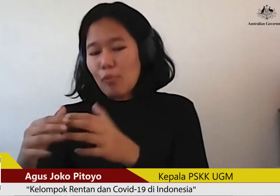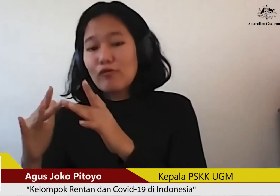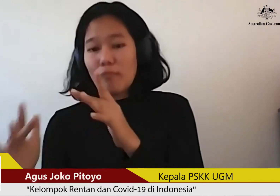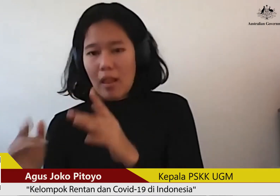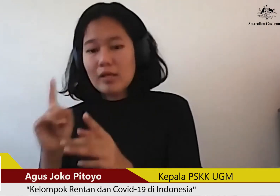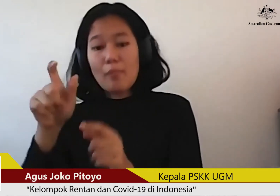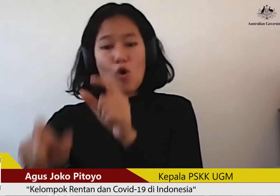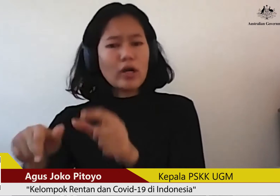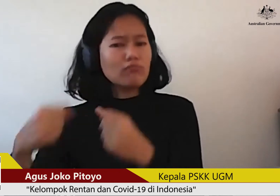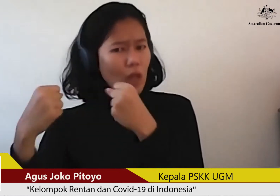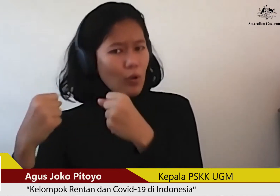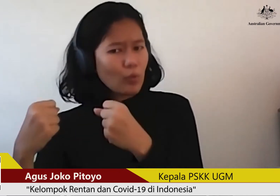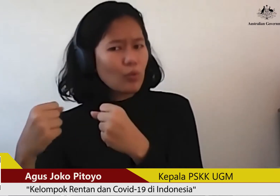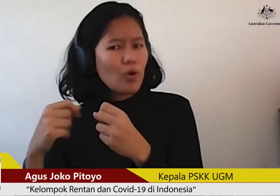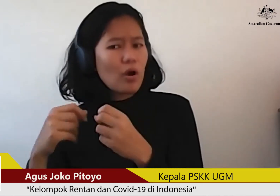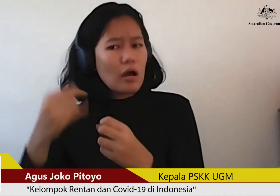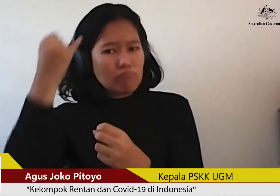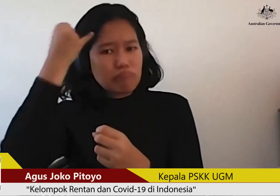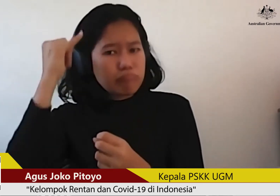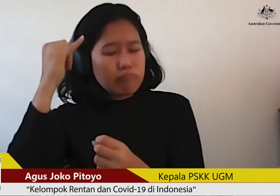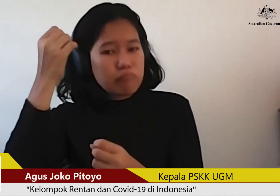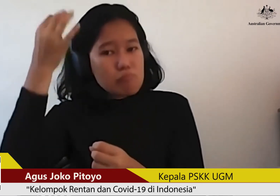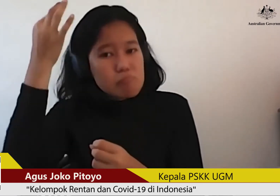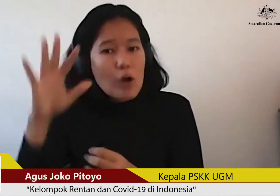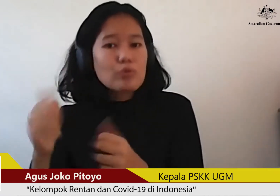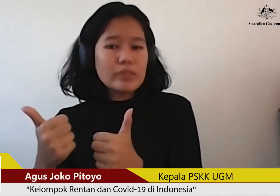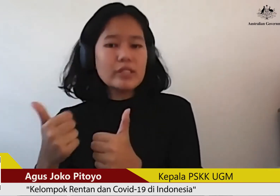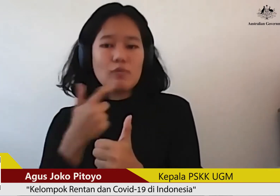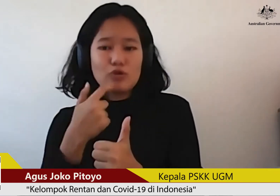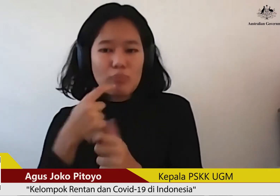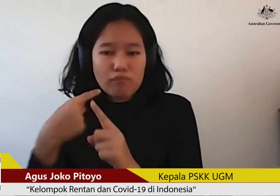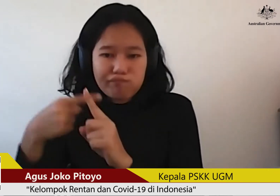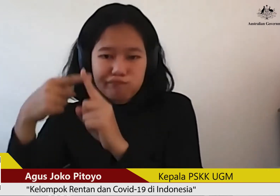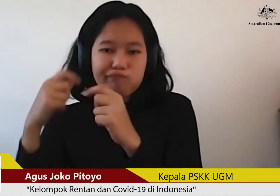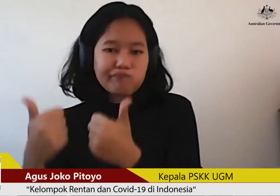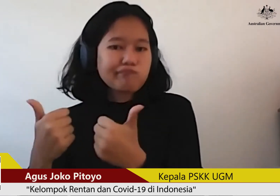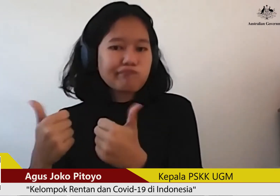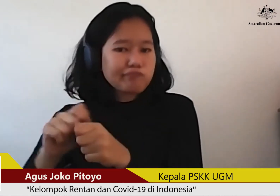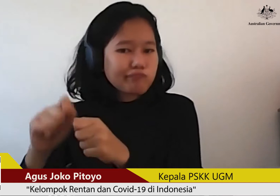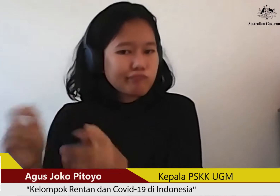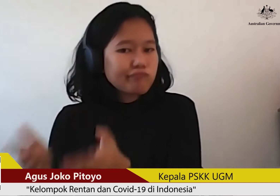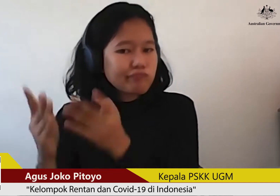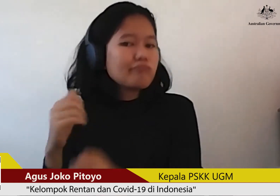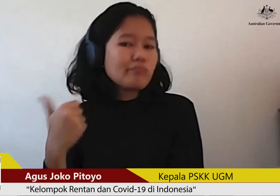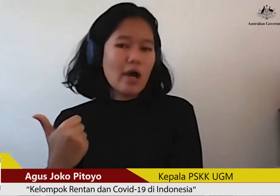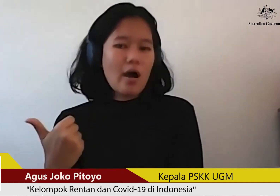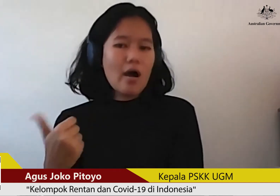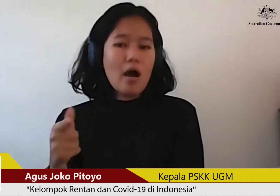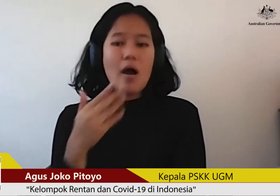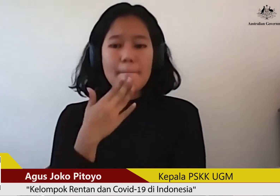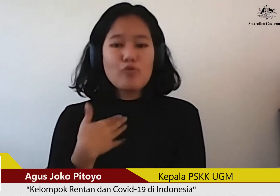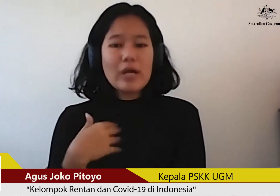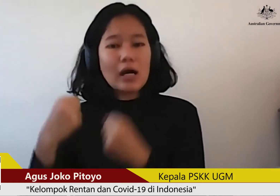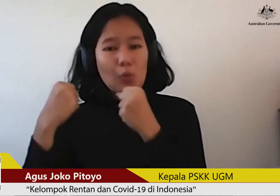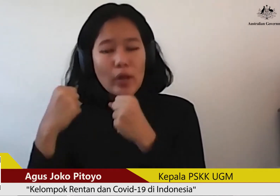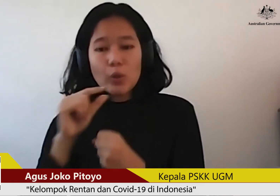sangat tangguh, mereka mampu berimprovisasi, mereka mampu berinovasi, dan mereka memiliki kekuatan